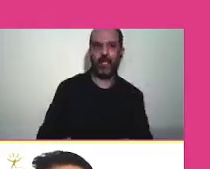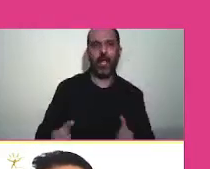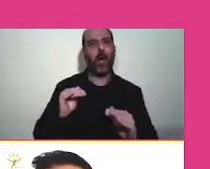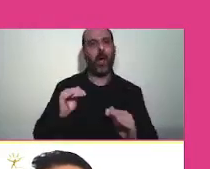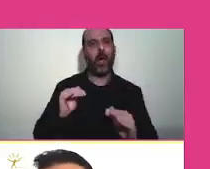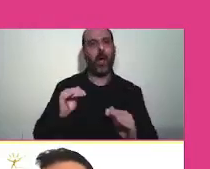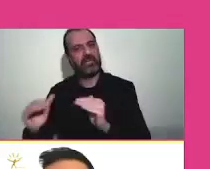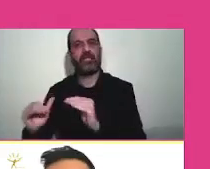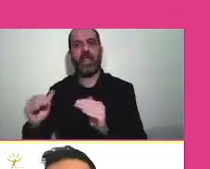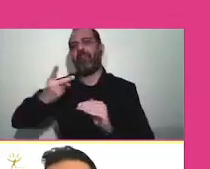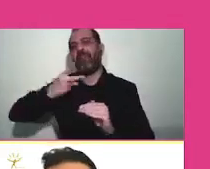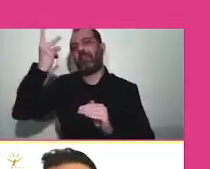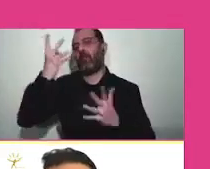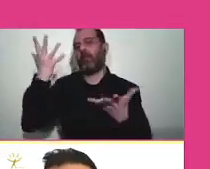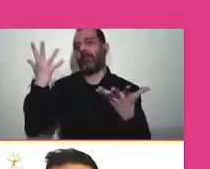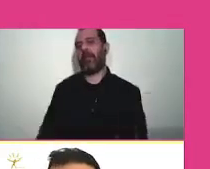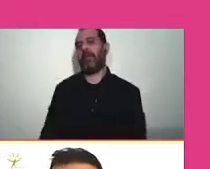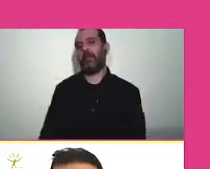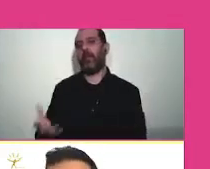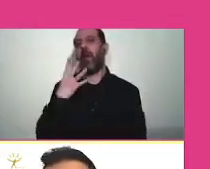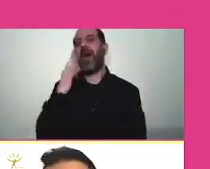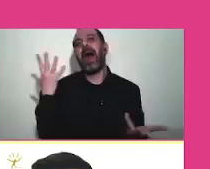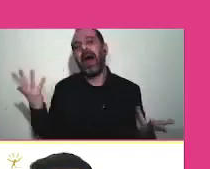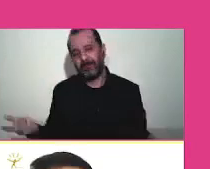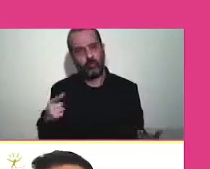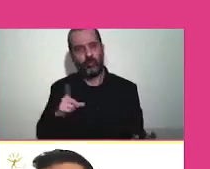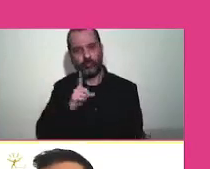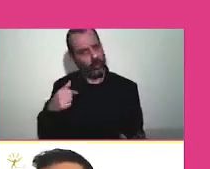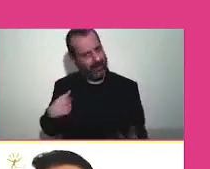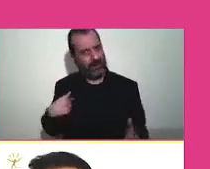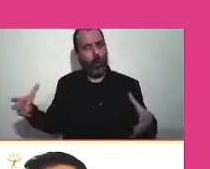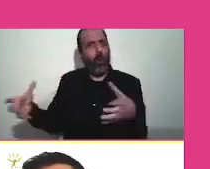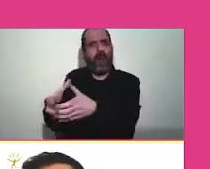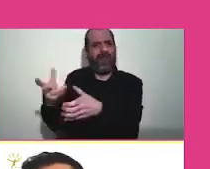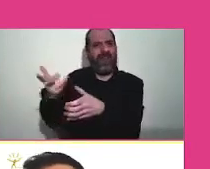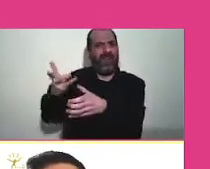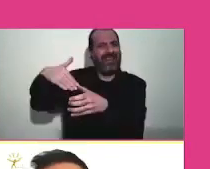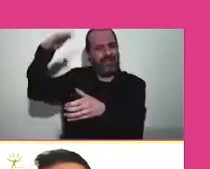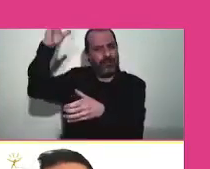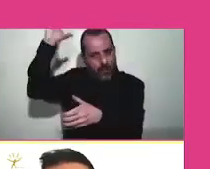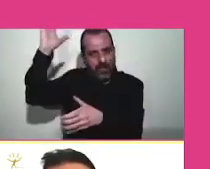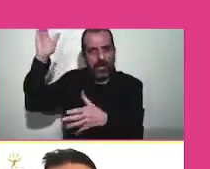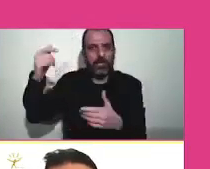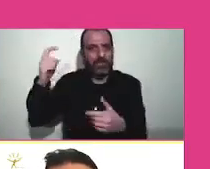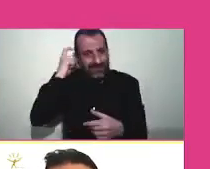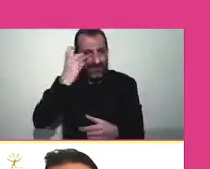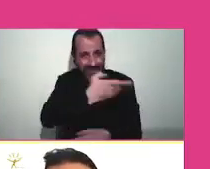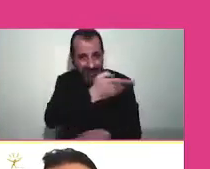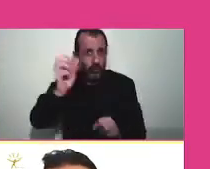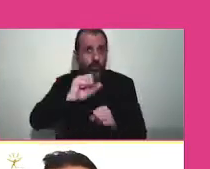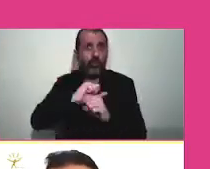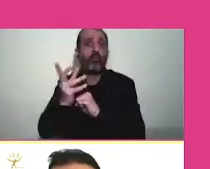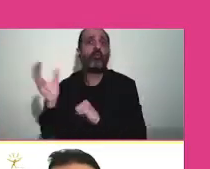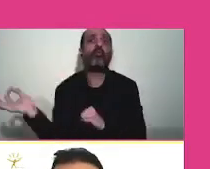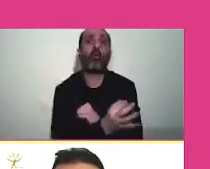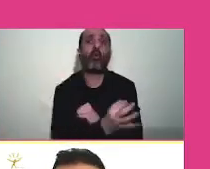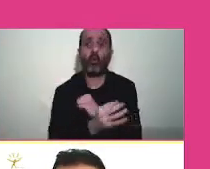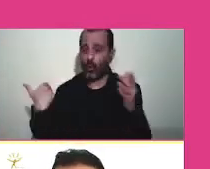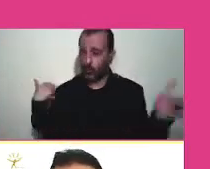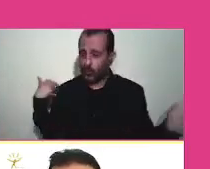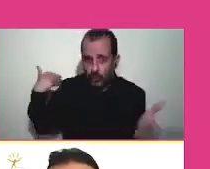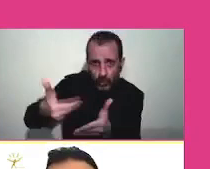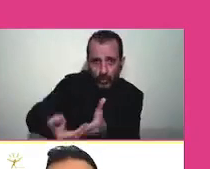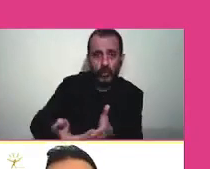πλαίσια της πανδημίας, η καθημερινότητά μας και η δικιά μας, αλλά σκεφτείτε των ανθρώπων της τρίτης ηλικίας, αλλά και των